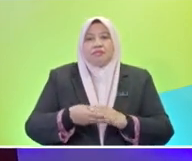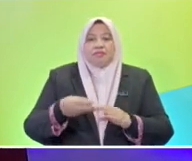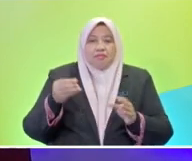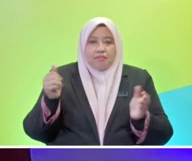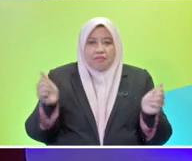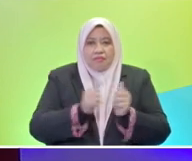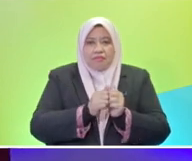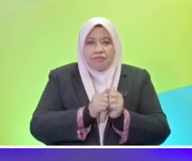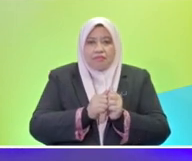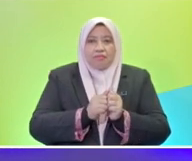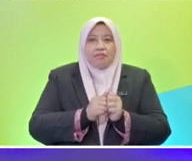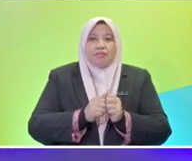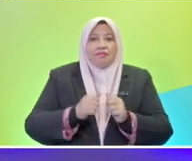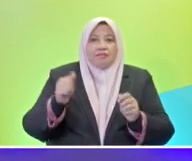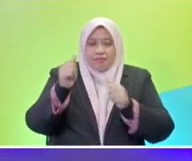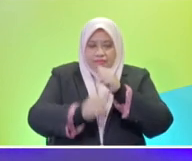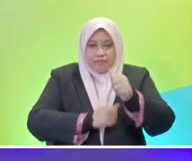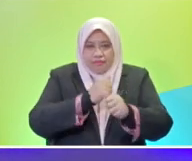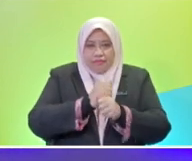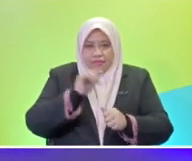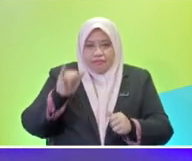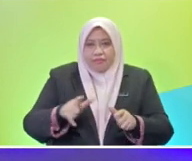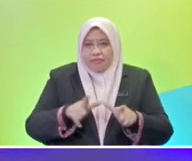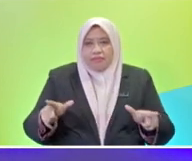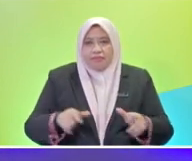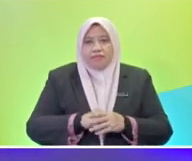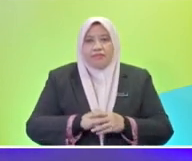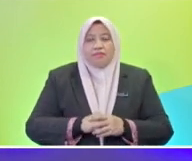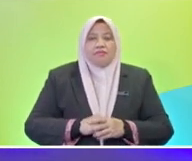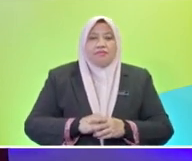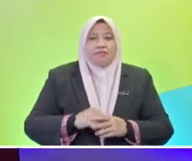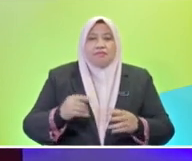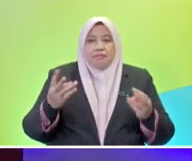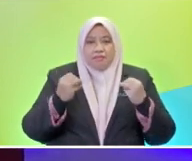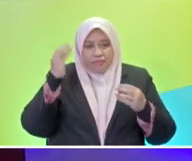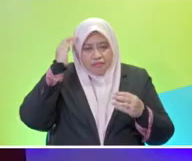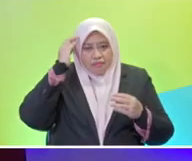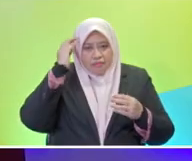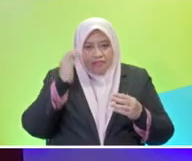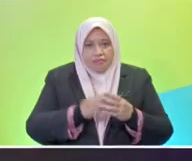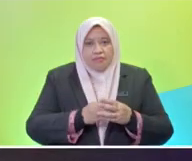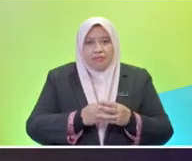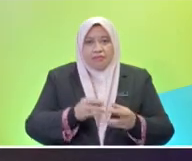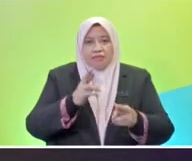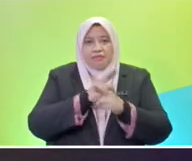bergabung dengan unsur-unsur alam. Nak tahu ke? Naklah, cikgu. Nanti kita berehat dulu. Nak